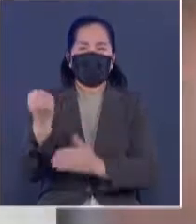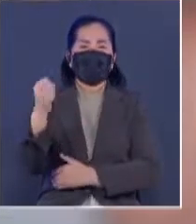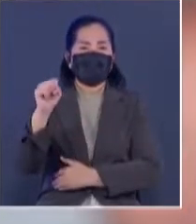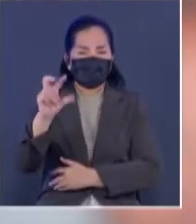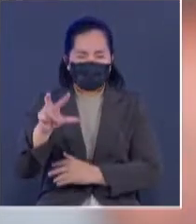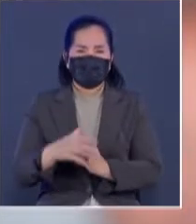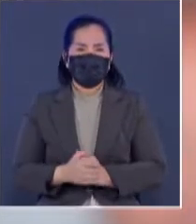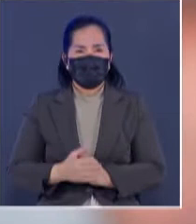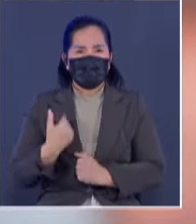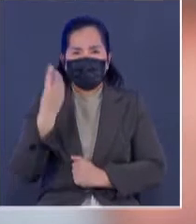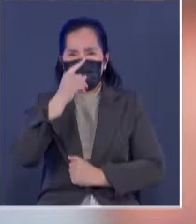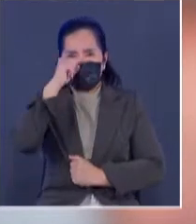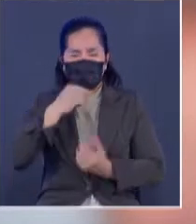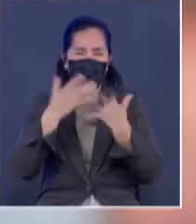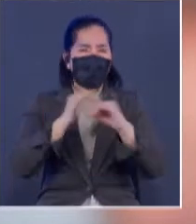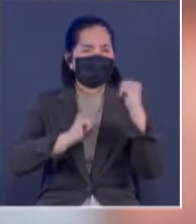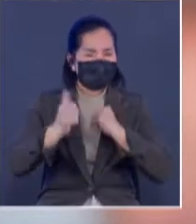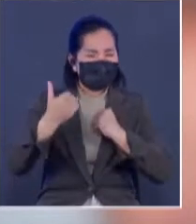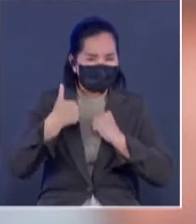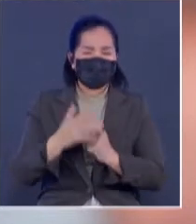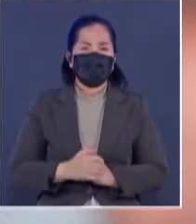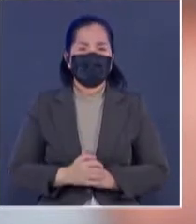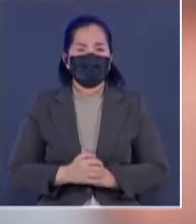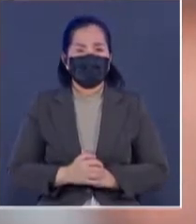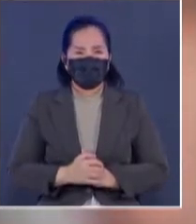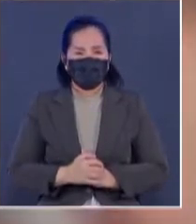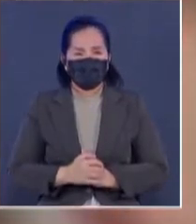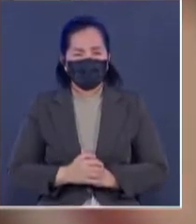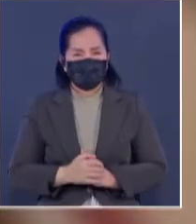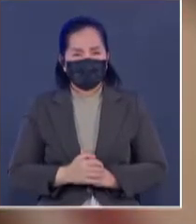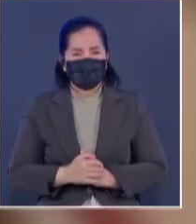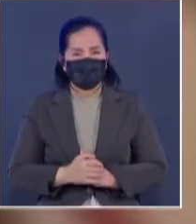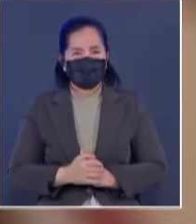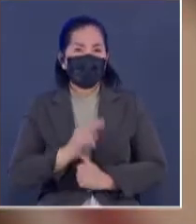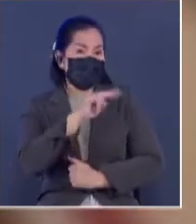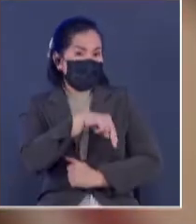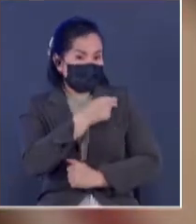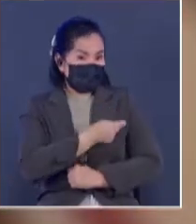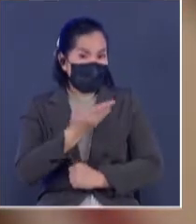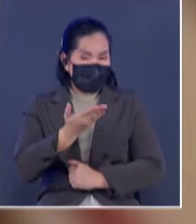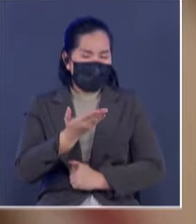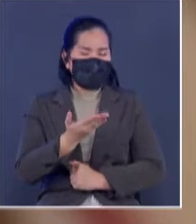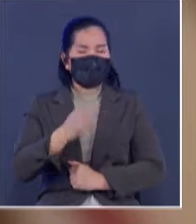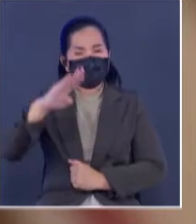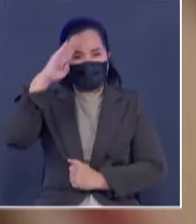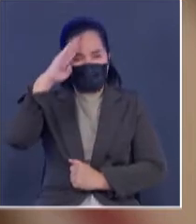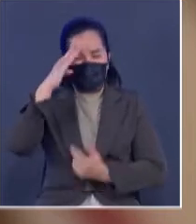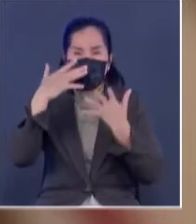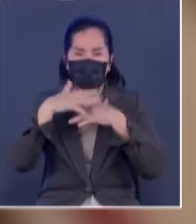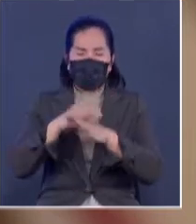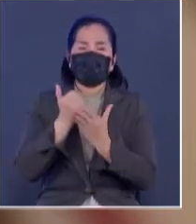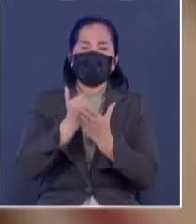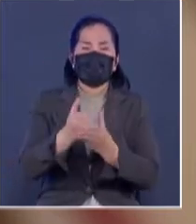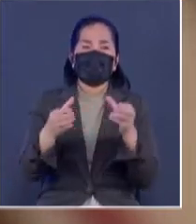ที่มีนักแสดงไทยร่วมแสดงหลายคนนะคะหนึ่งในนั้นก็คือพี่ตู่ภพธรที่รับบทเป็นหมอภาคแพทย์ทหารหนึ่งในผู้ร่วมกู้ภั